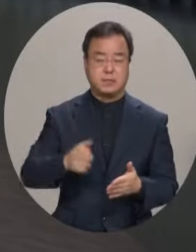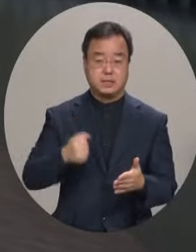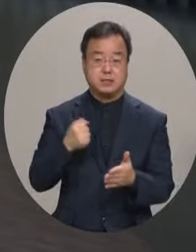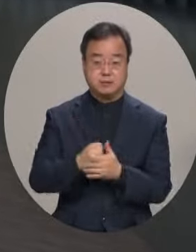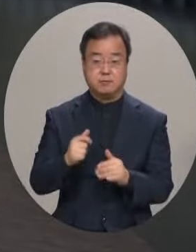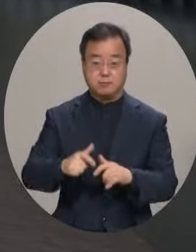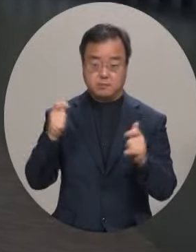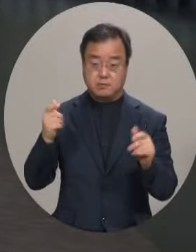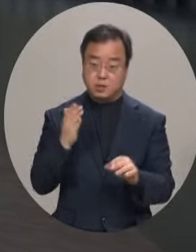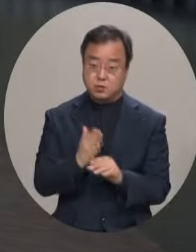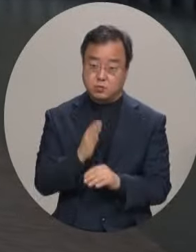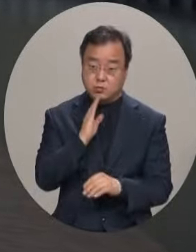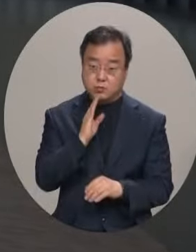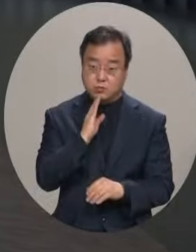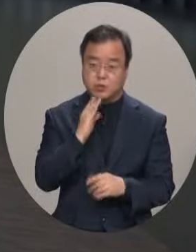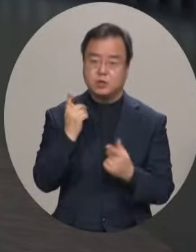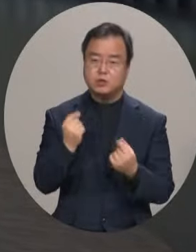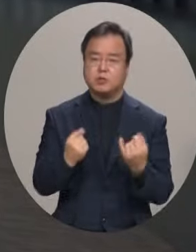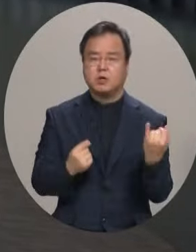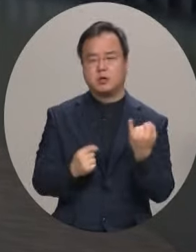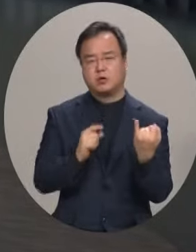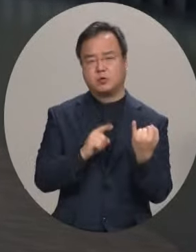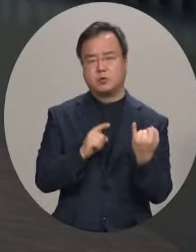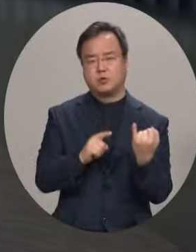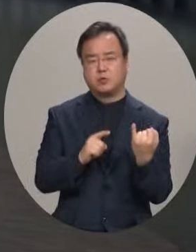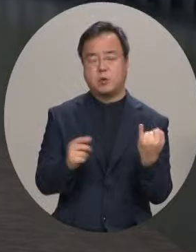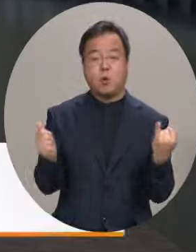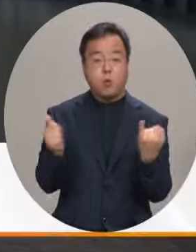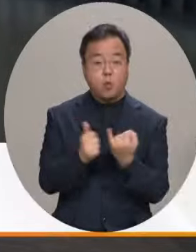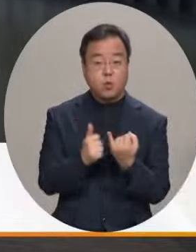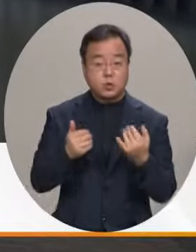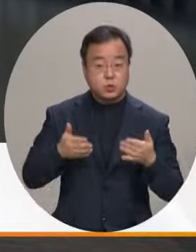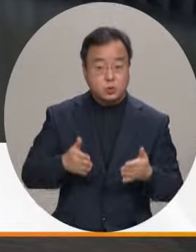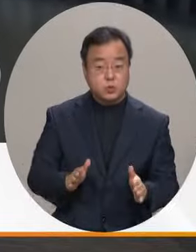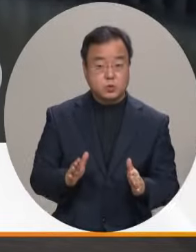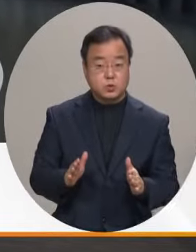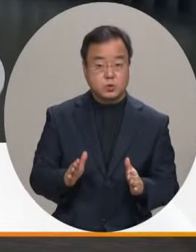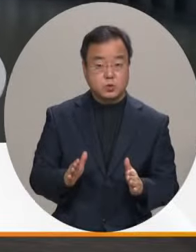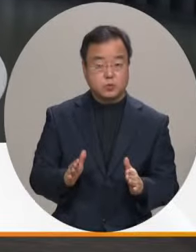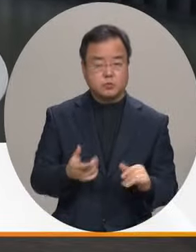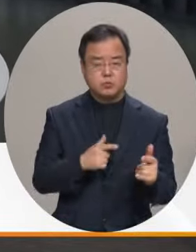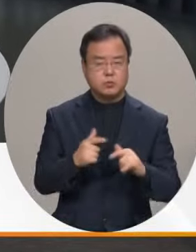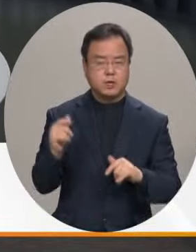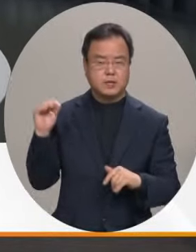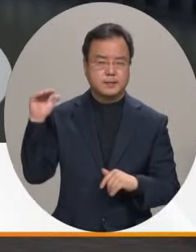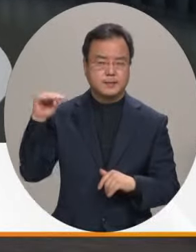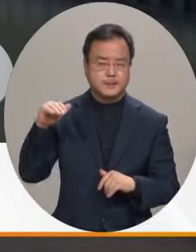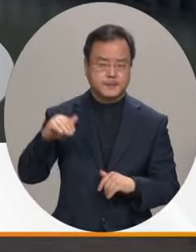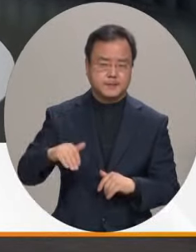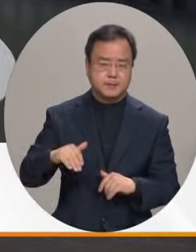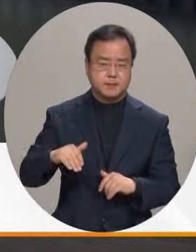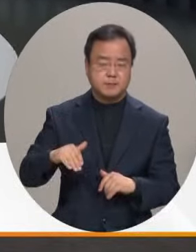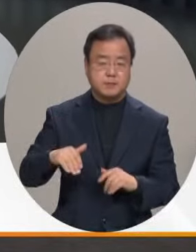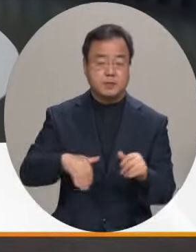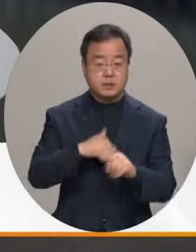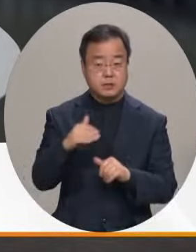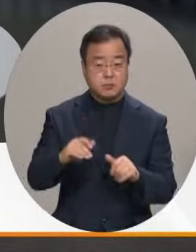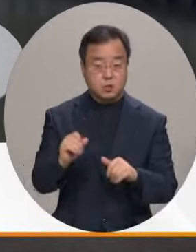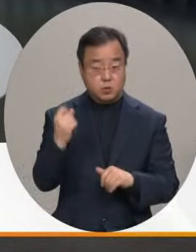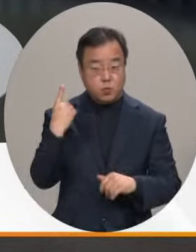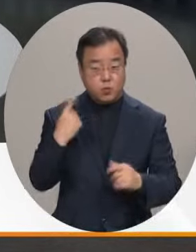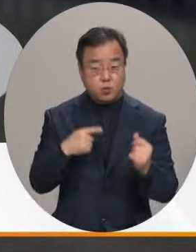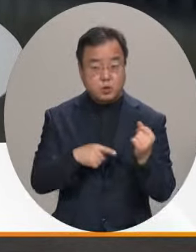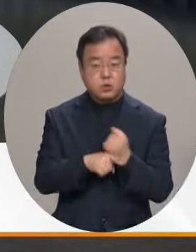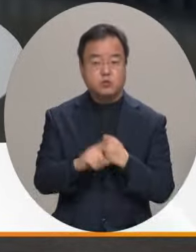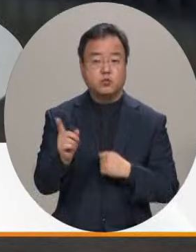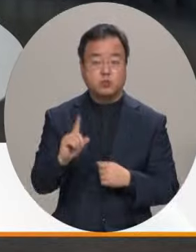상황인데 그렇다면 이렇게 여성들이 어 혼인 출산율을 줄이기로 한 이유에는 어떤 여러 가지 이유가 있을 것